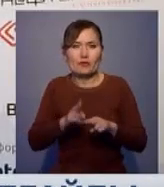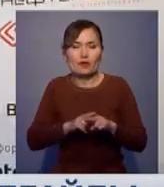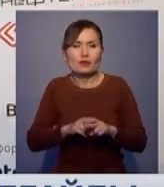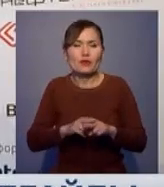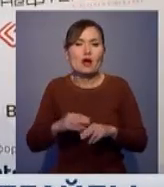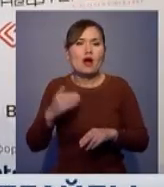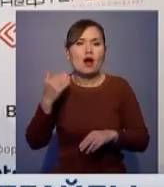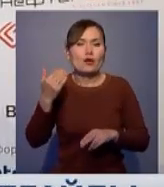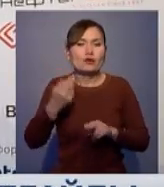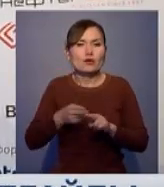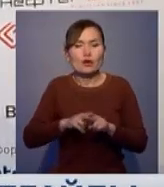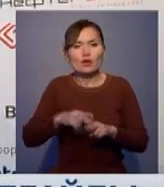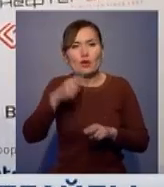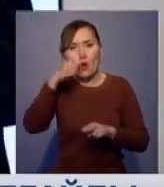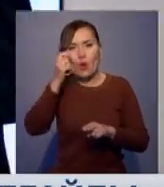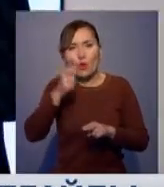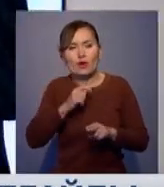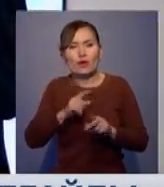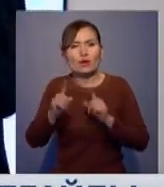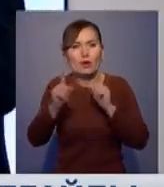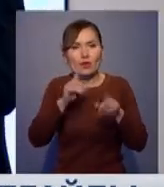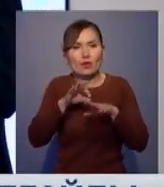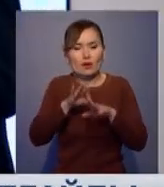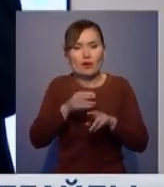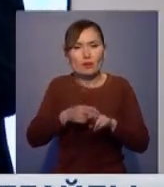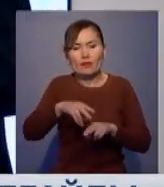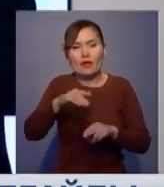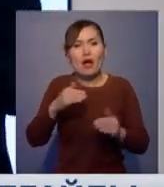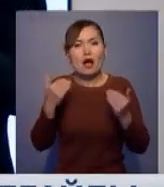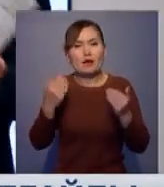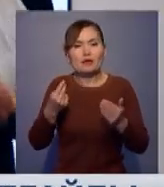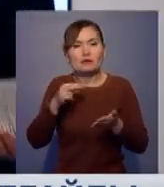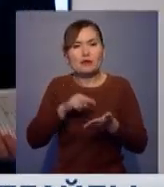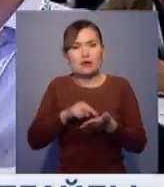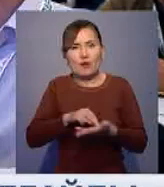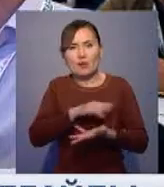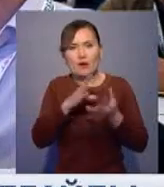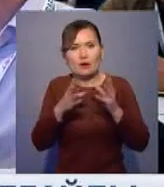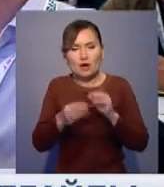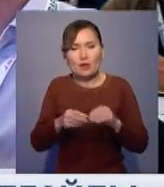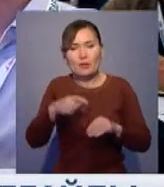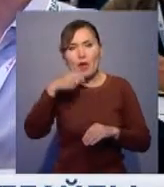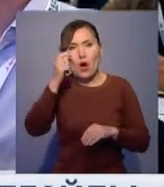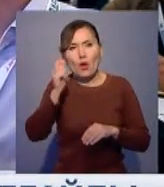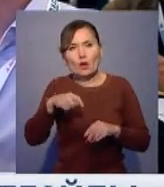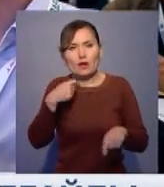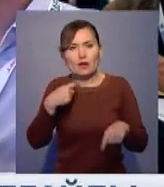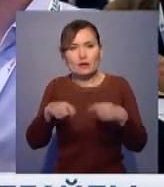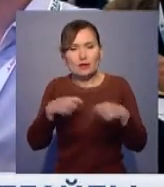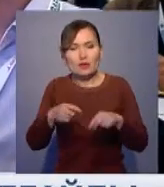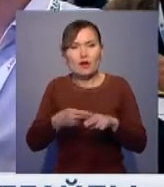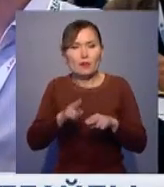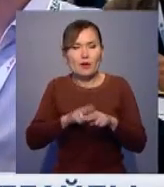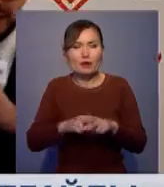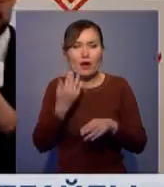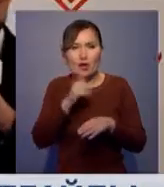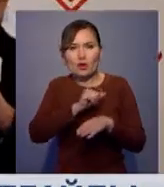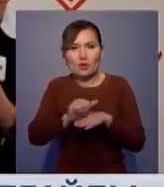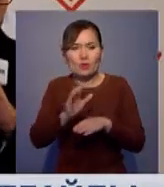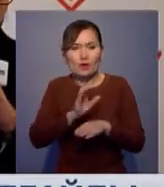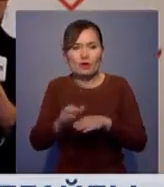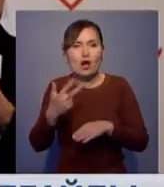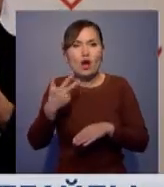Петролиум Маркет халықаралық конференция саясында мәлім болғандай, қазір күні қазақ газының Украина нарығына тасымалданатын импорттық